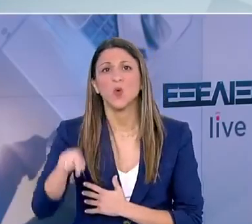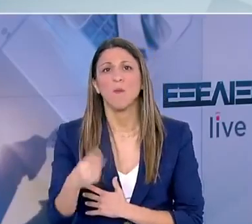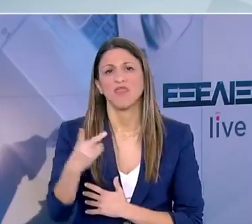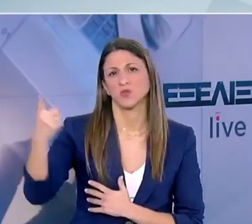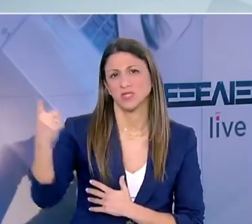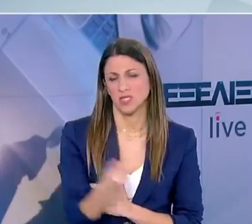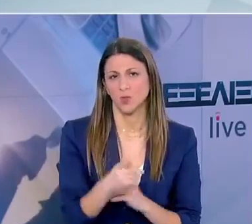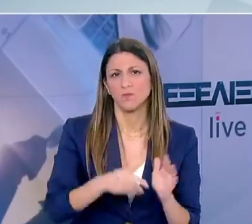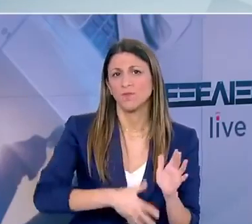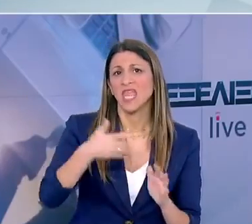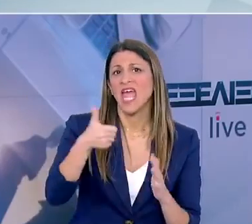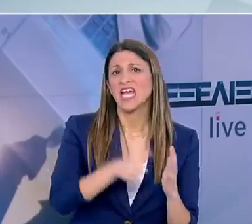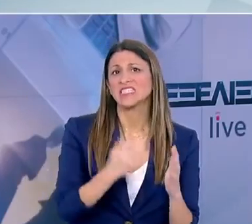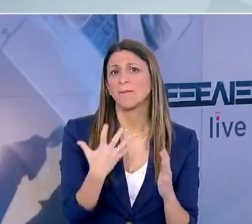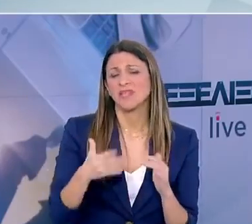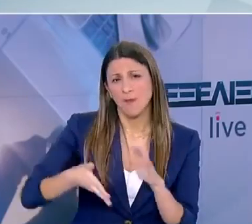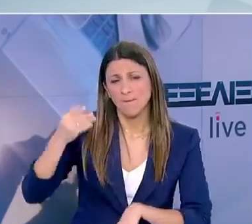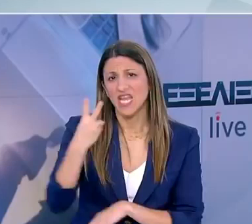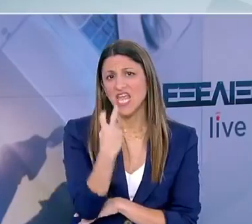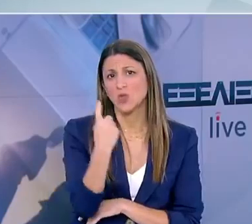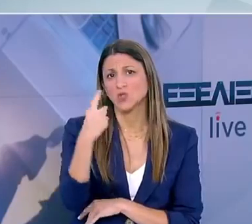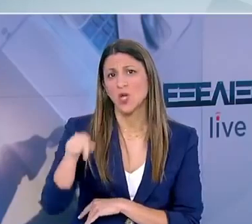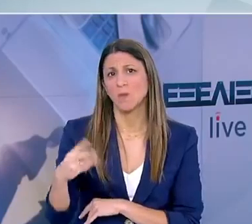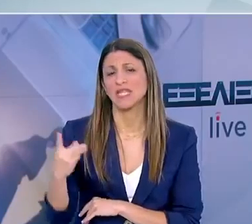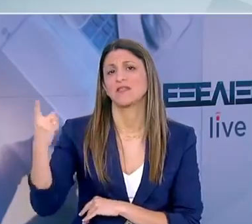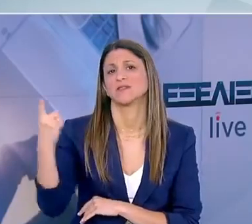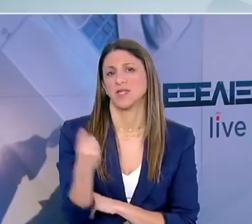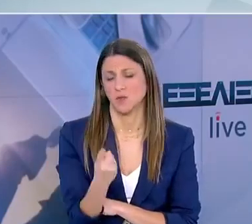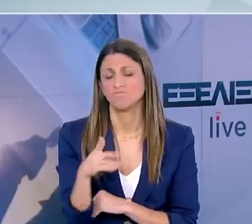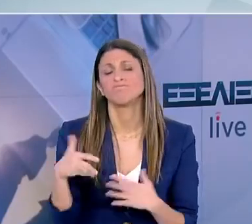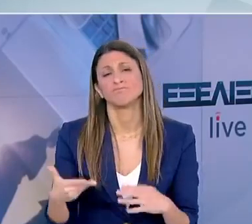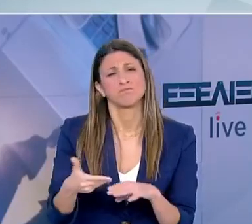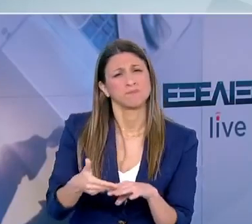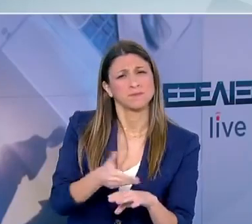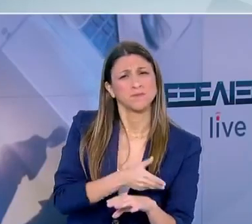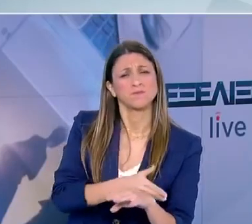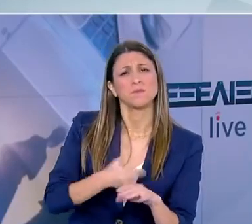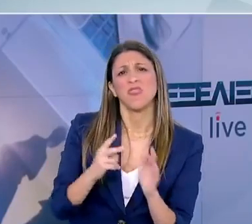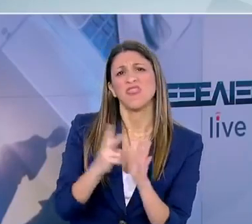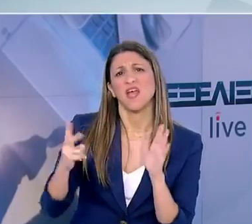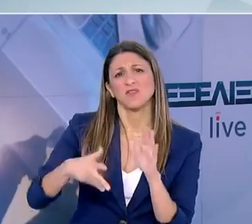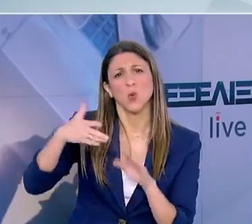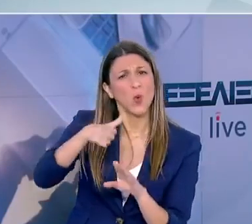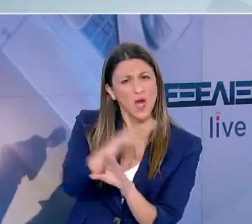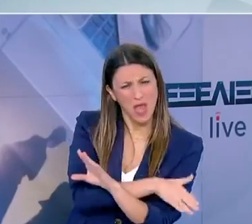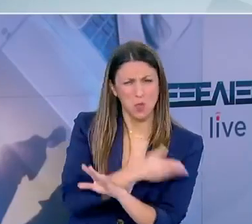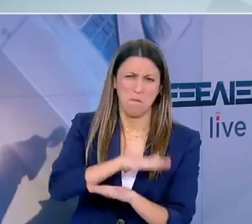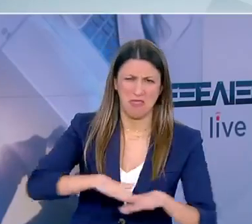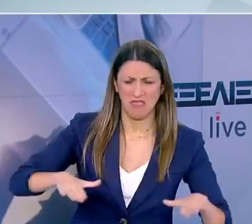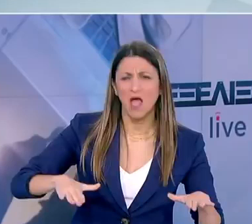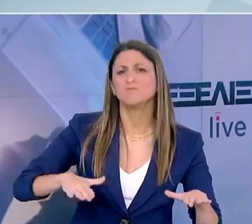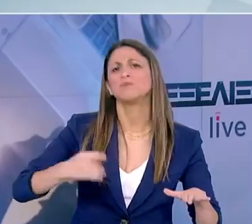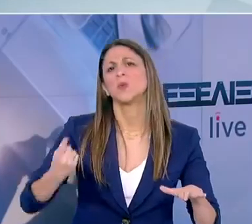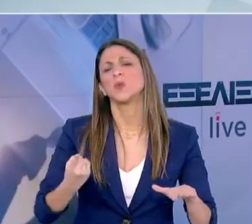45,2%, ηλικίες 65 και άνω 21,3%, ενώ ηλικίες 17 ετών και κάτω, τα παιδιά μας,